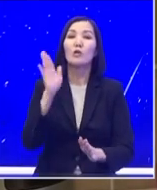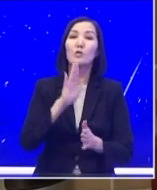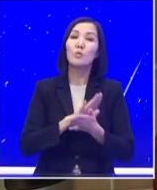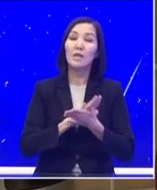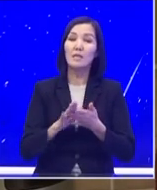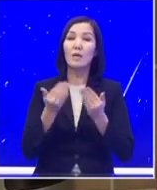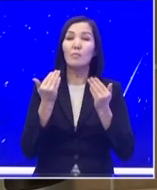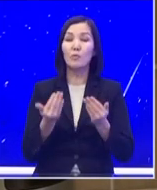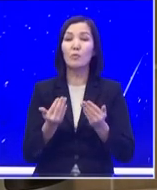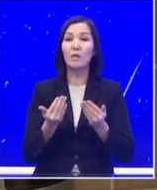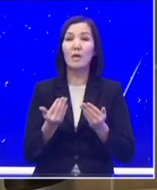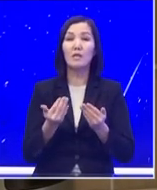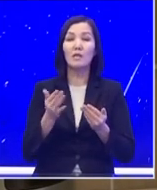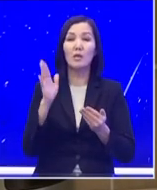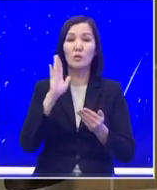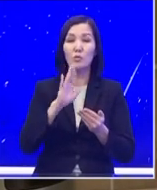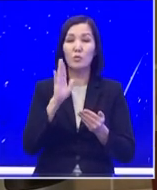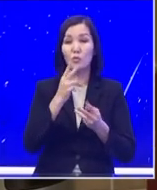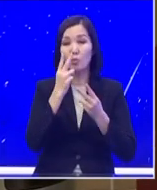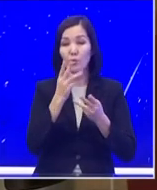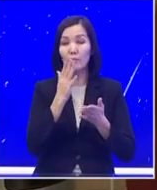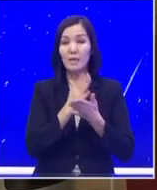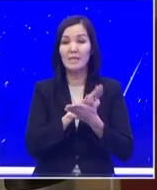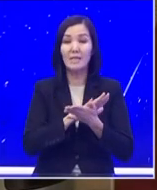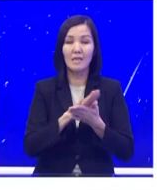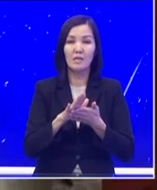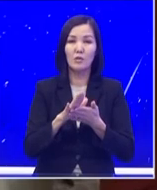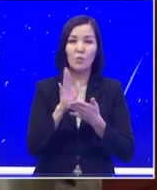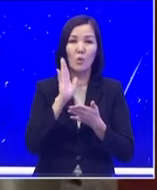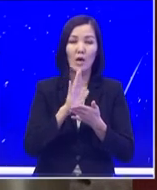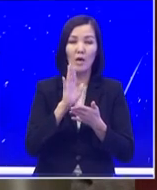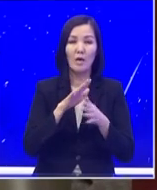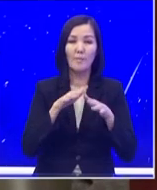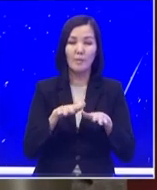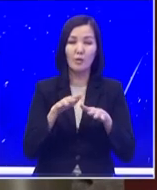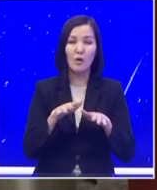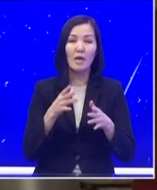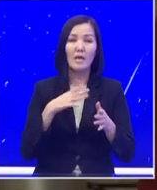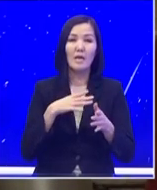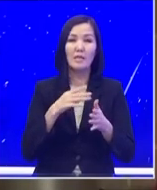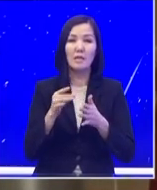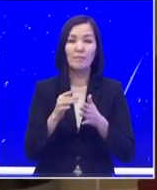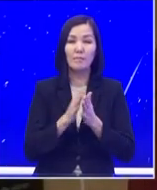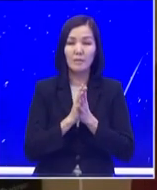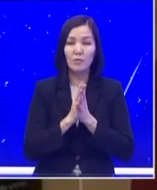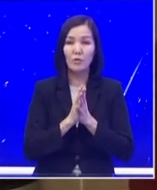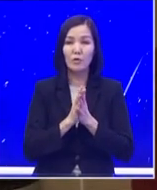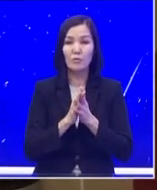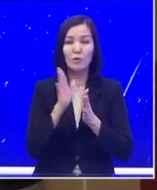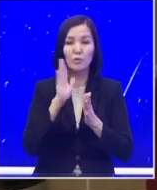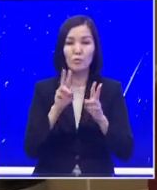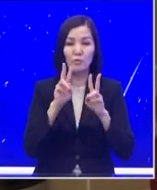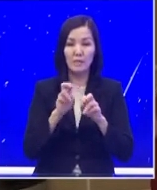Бүгінгі жағдайдан кейін міне ағызғышты ашып көріңіздер. Тұп-тұнық су ағып тұр. Біздің өтінішімізді жерде тастамай келіп,